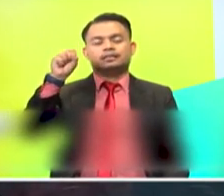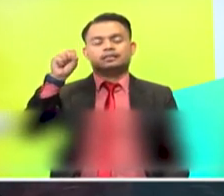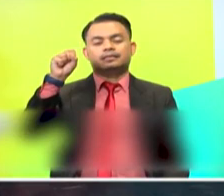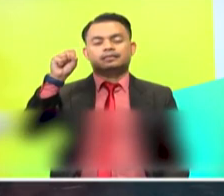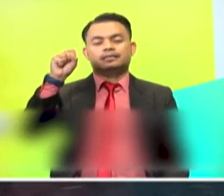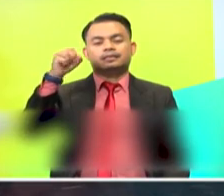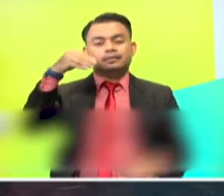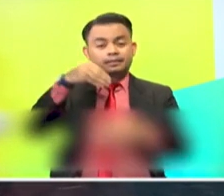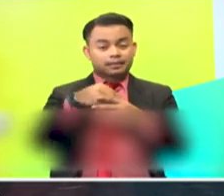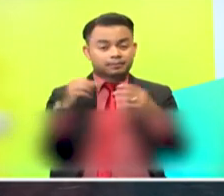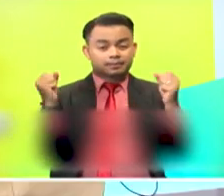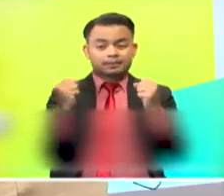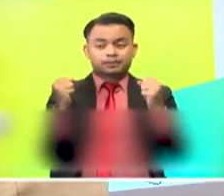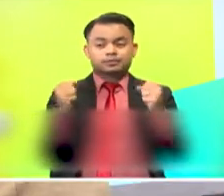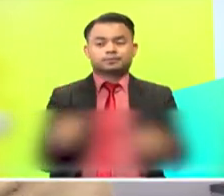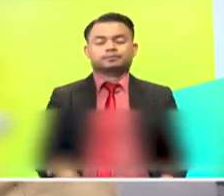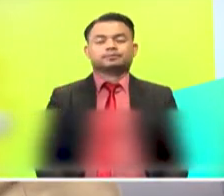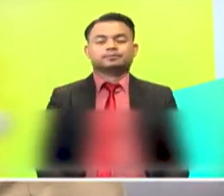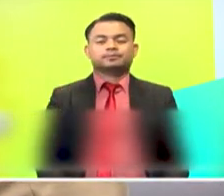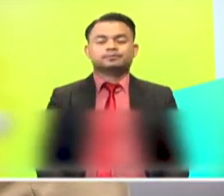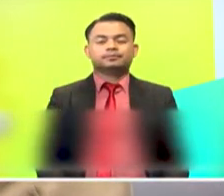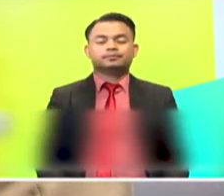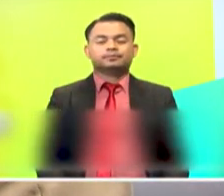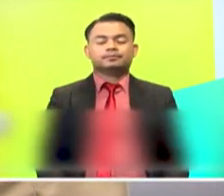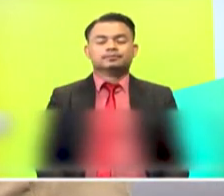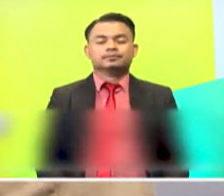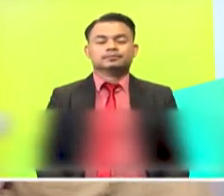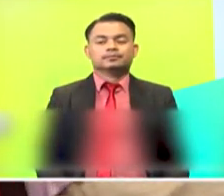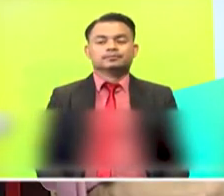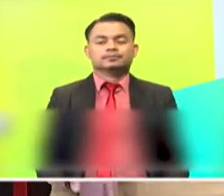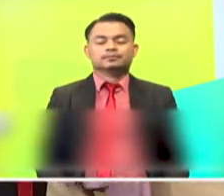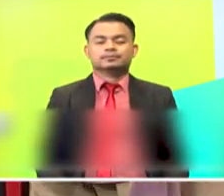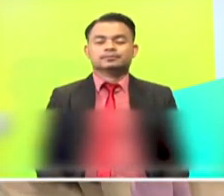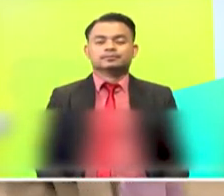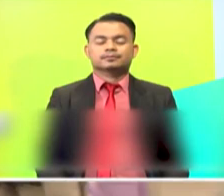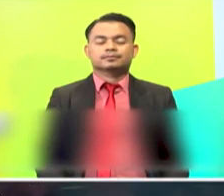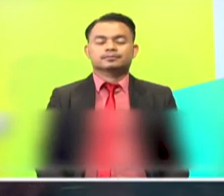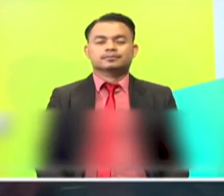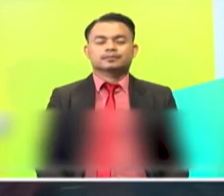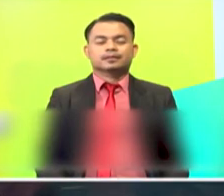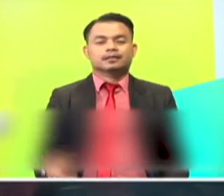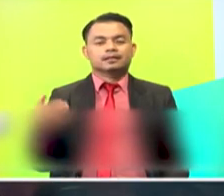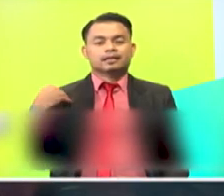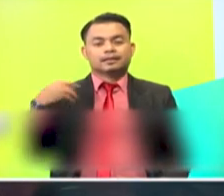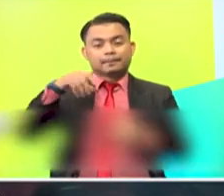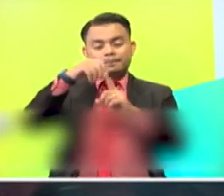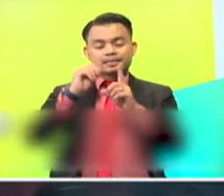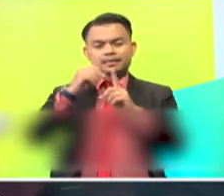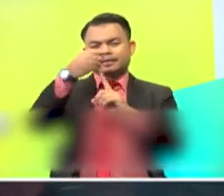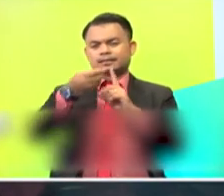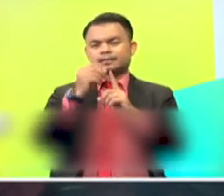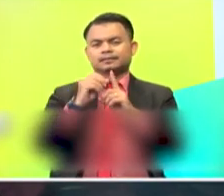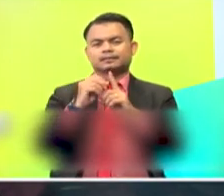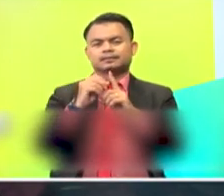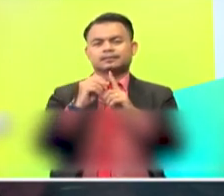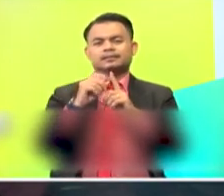Sayu Yes hujan sebab kita telah Letakkan air disitu jevieka gizi sana ada pisang batu rasa